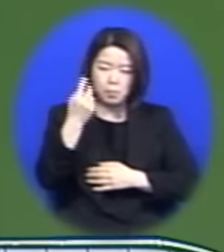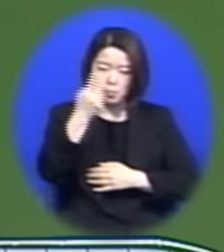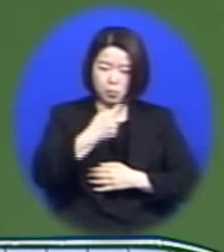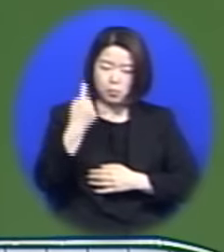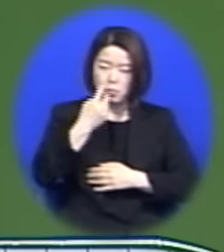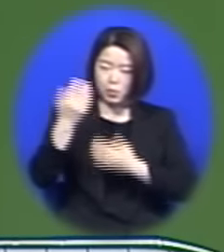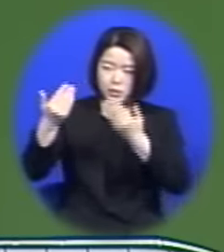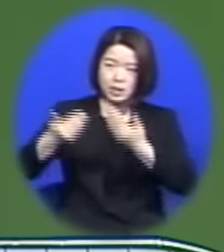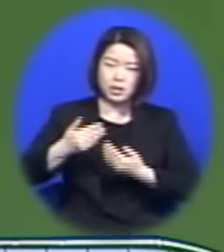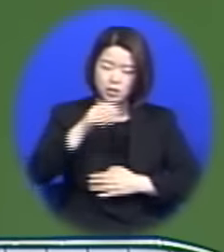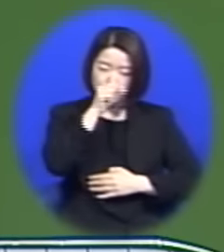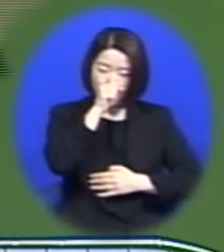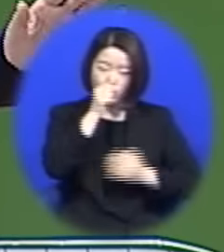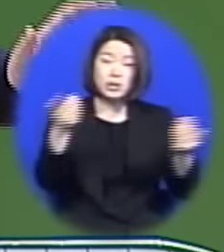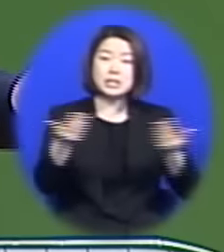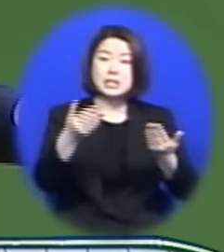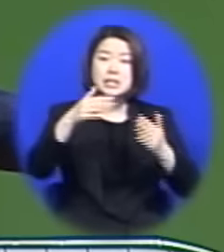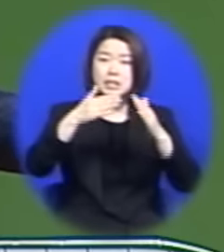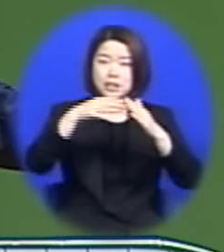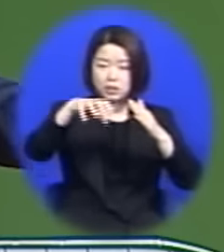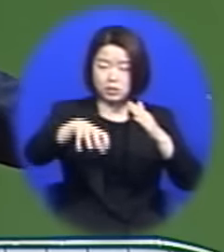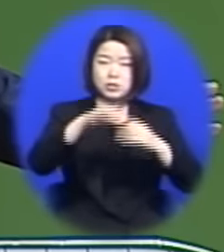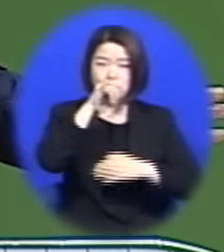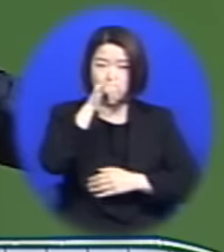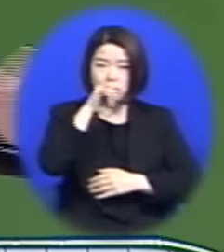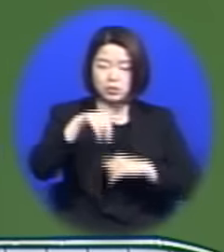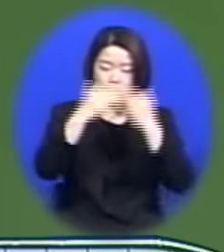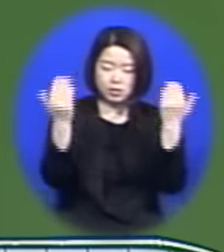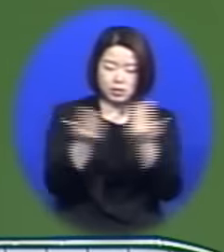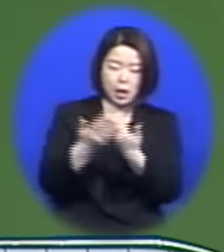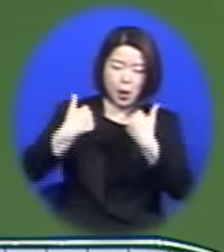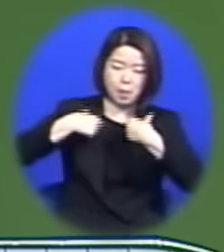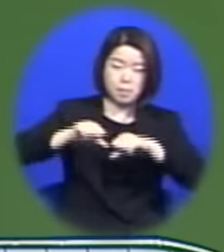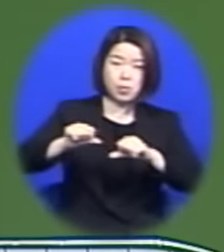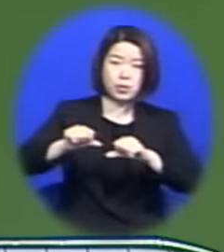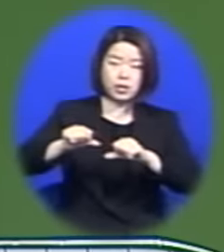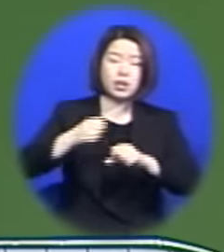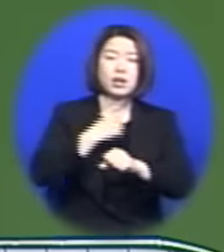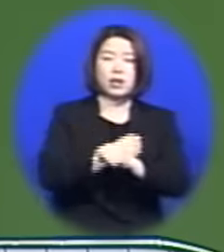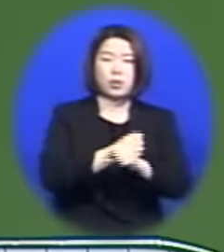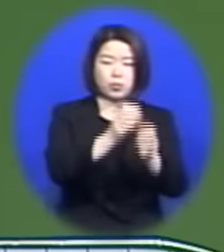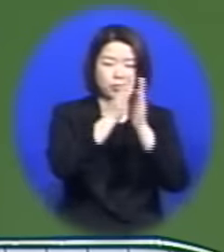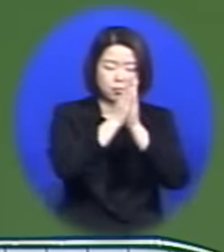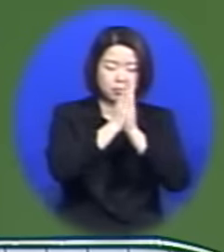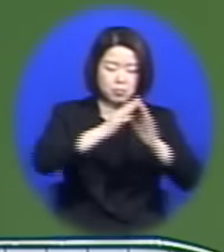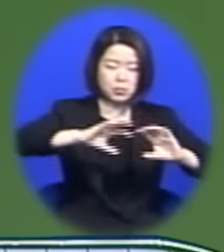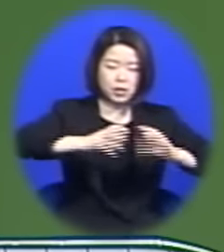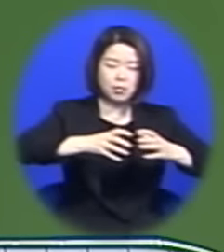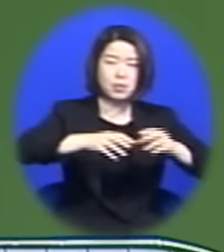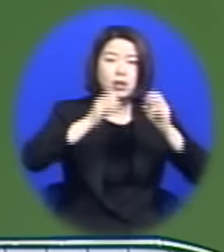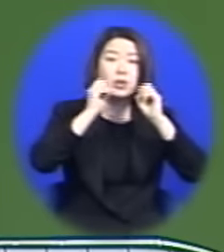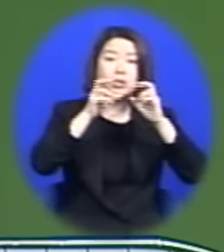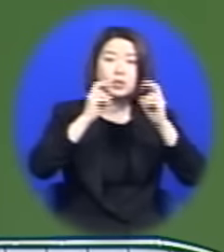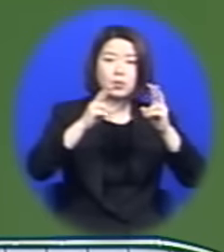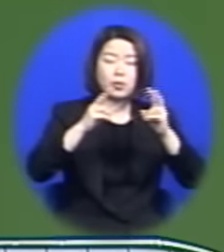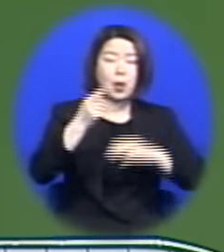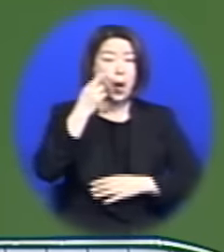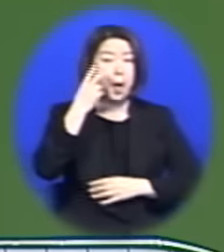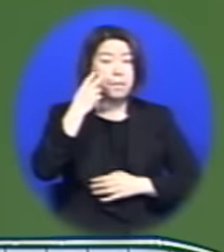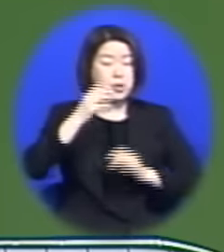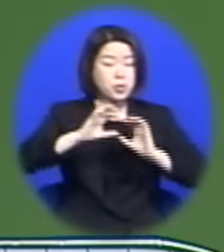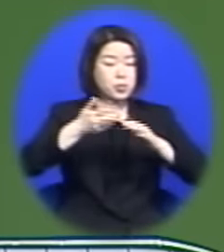있었습니다 근데 그걸 다 포기하고 미얀마로 선교사로 떠났습니다 미국 해외